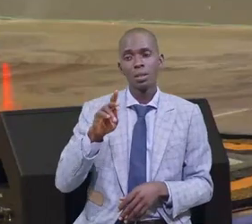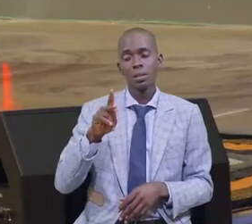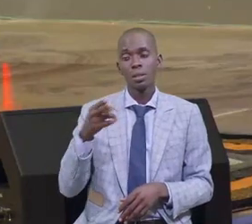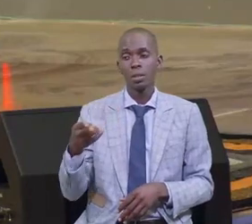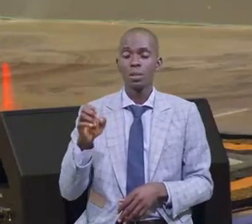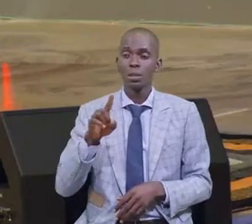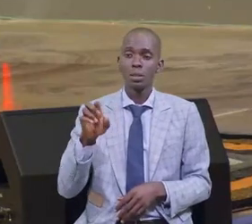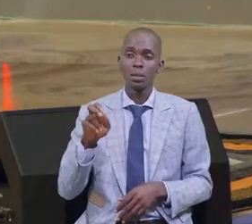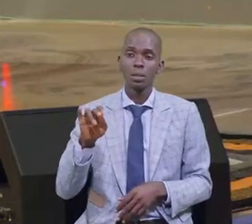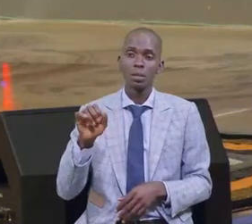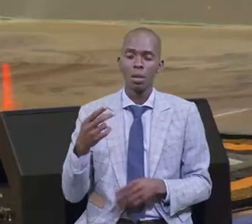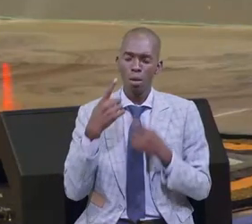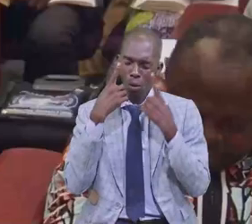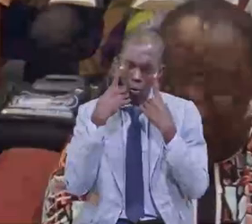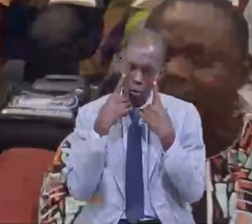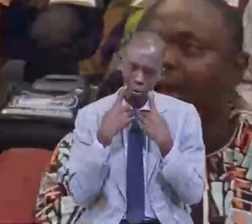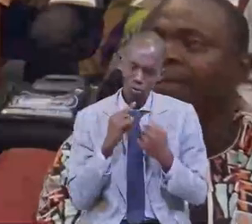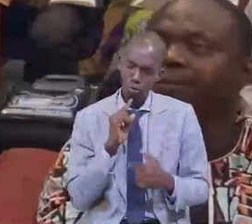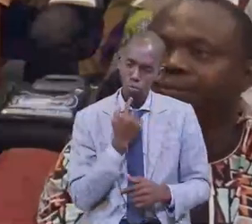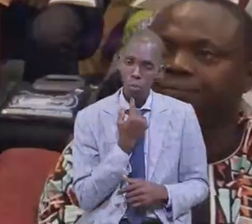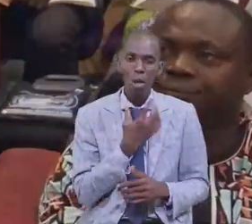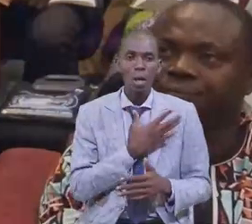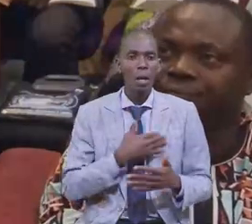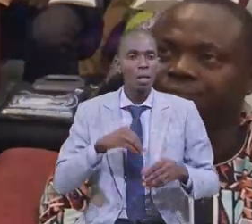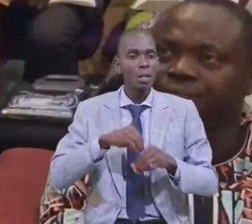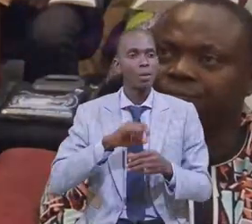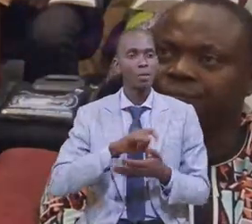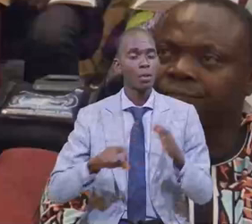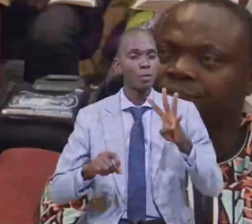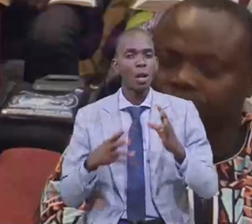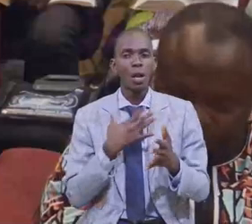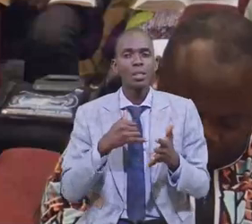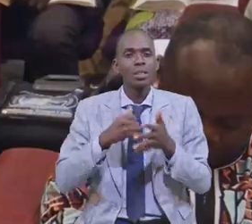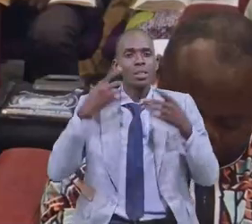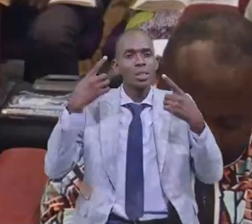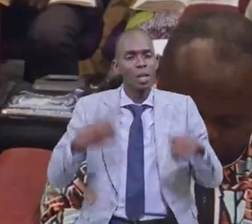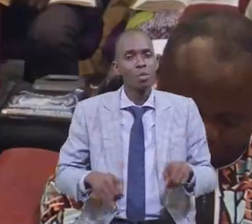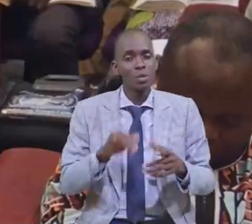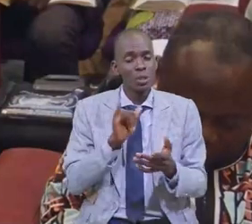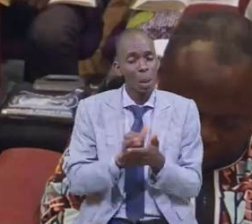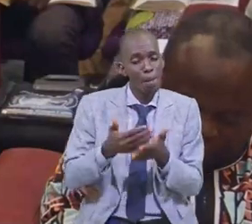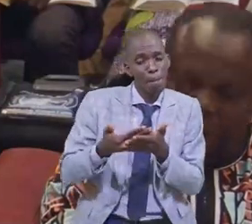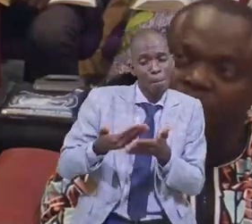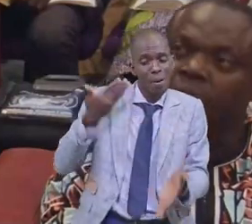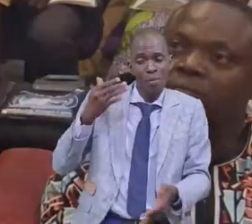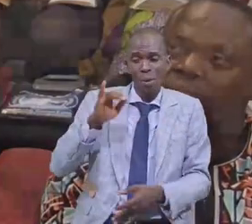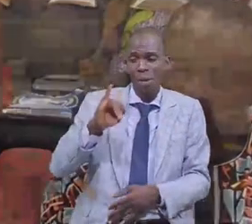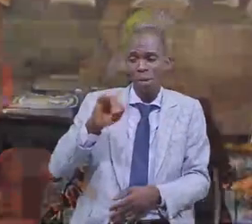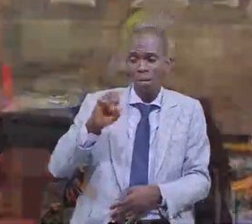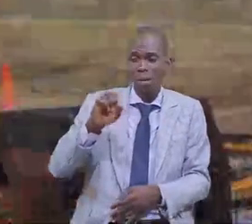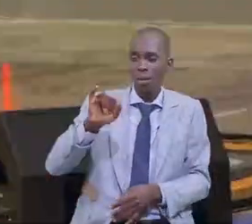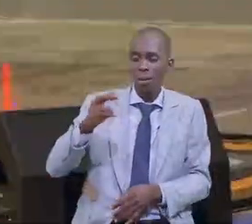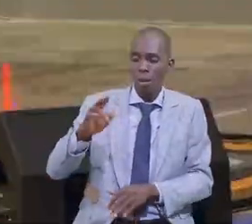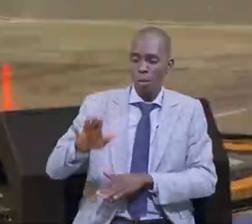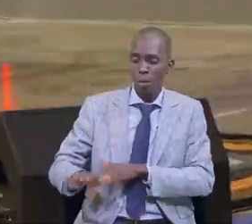larmes. Et cela va s'accomplir ce soir. Esaïe qui était sorti n'était pas encore dans